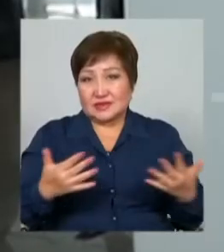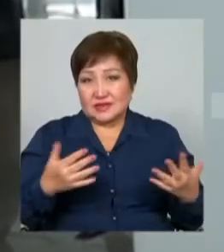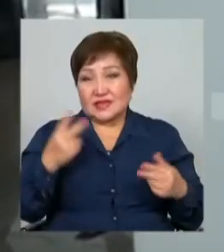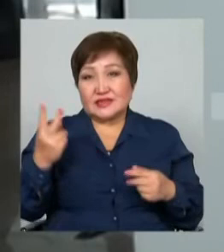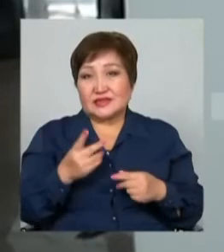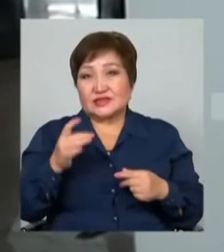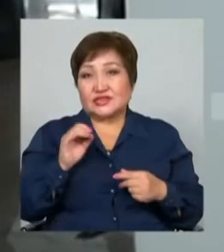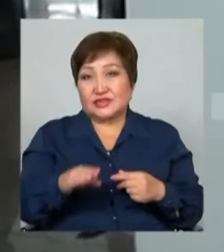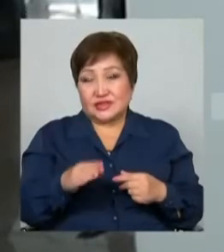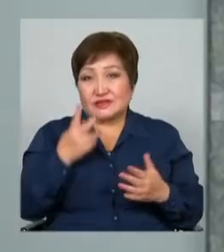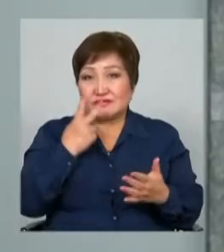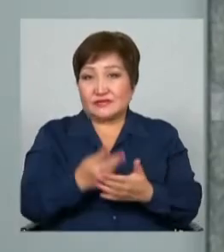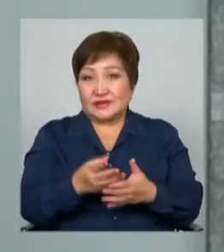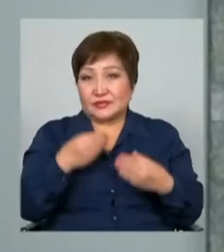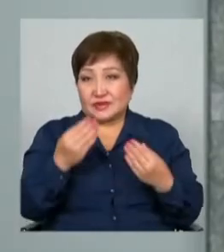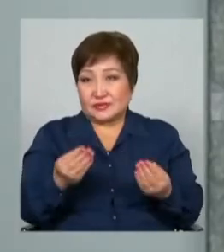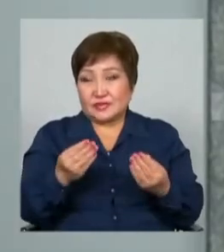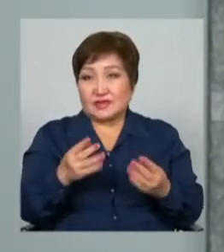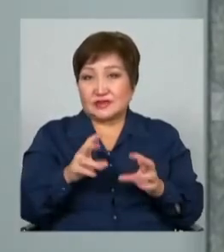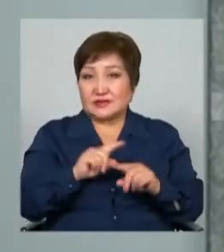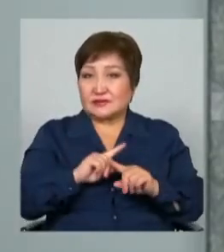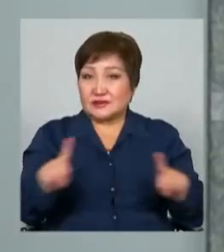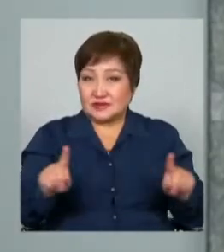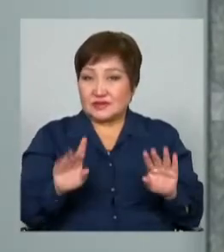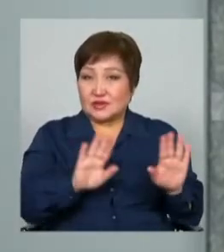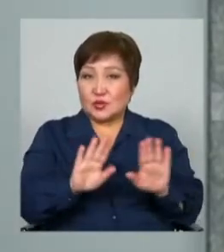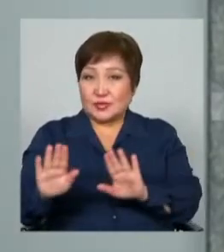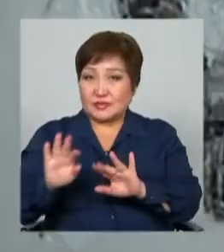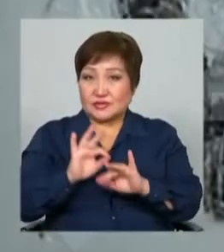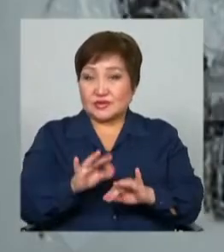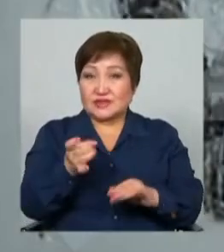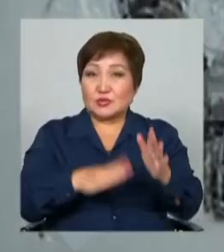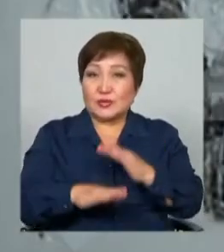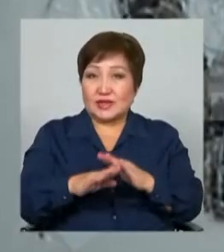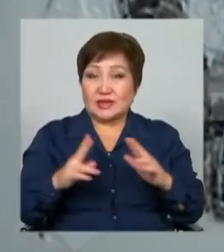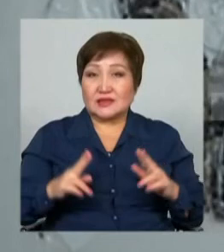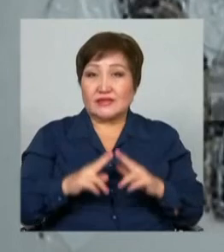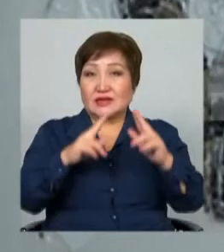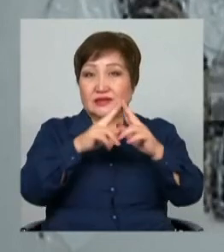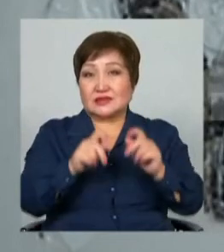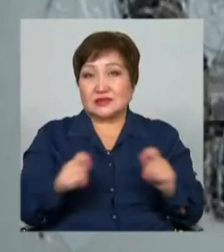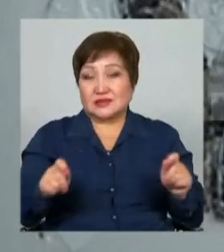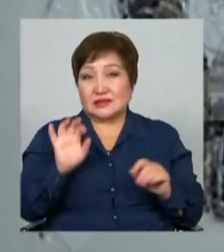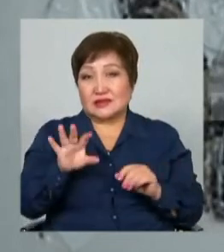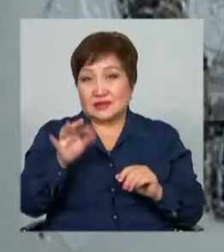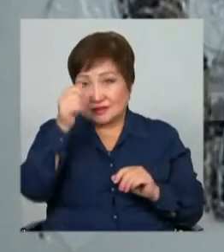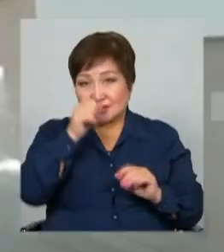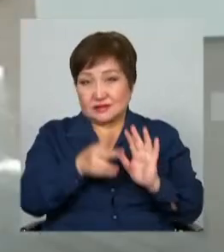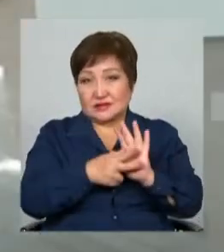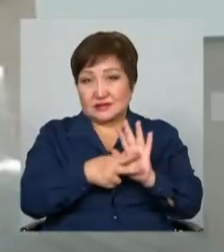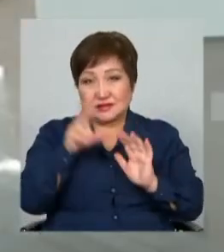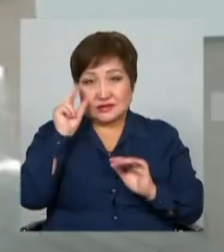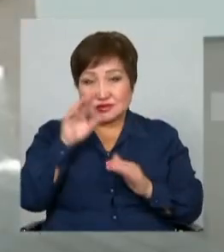беріп, ерекше туындылар көрмесін жасады. Республика сарайында ашылған көрме қазан айының 8-ге дейін жалғасады. Экспозицияға